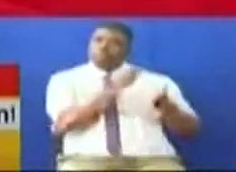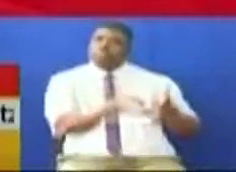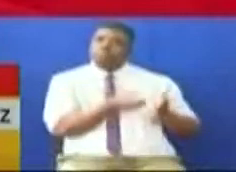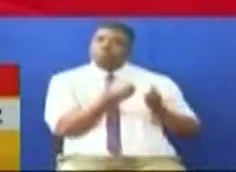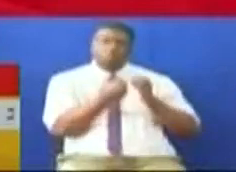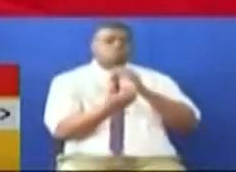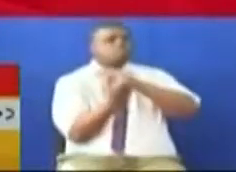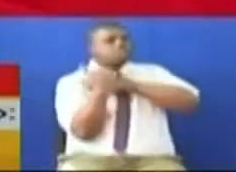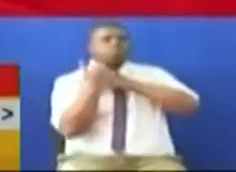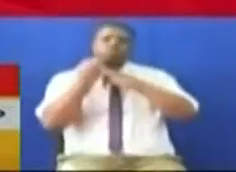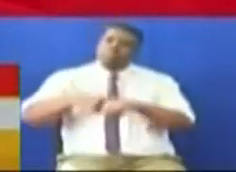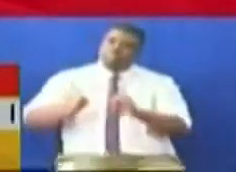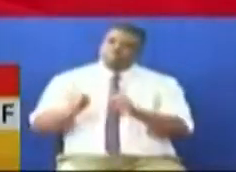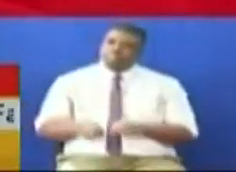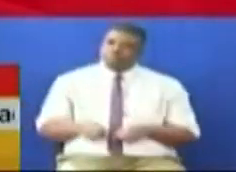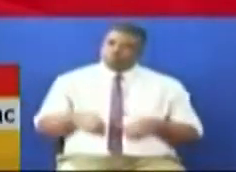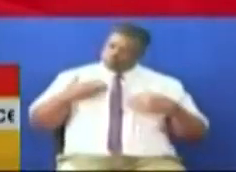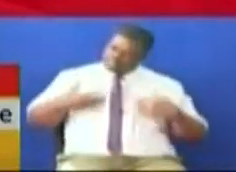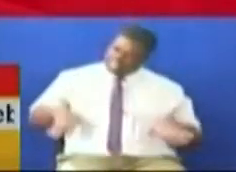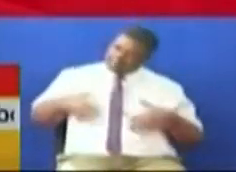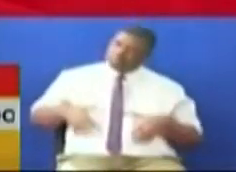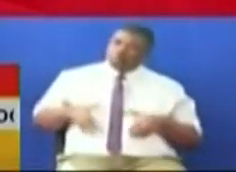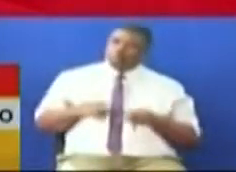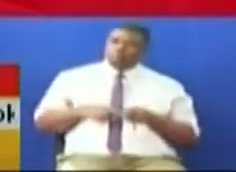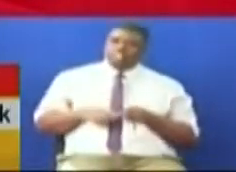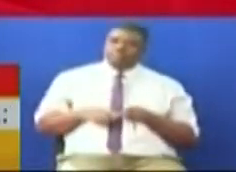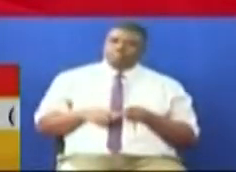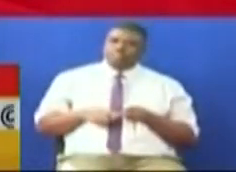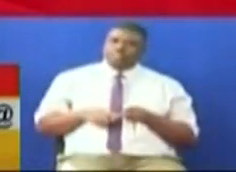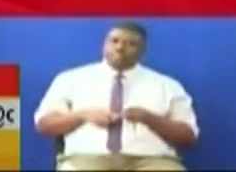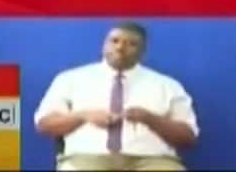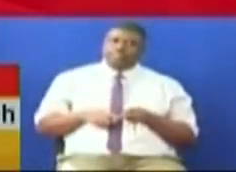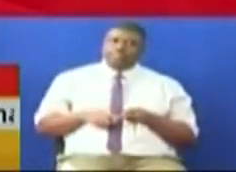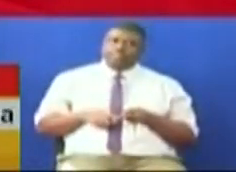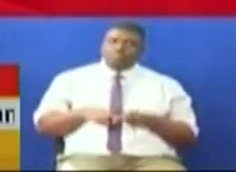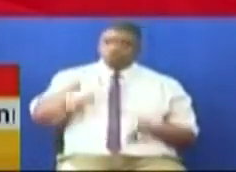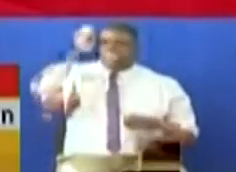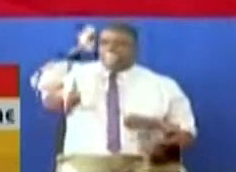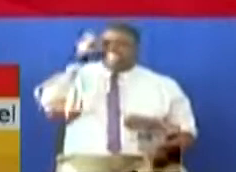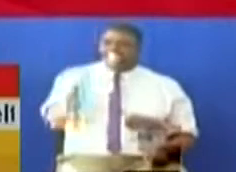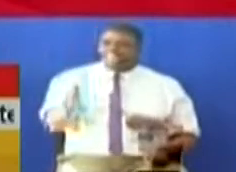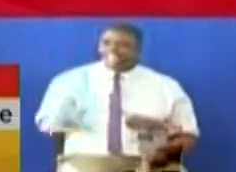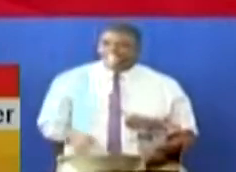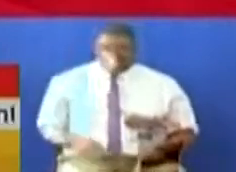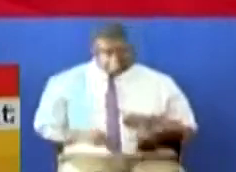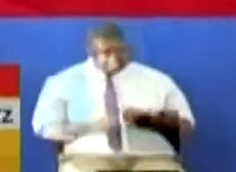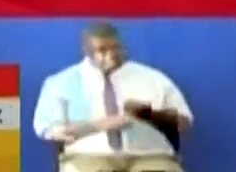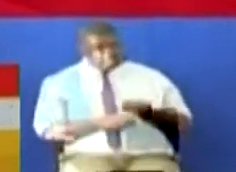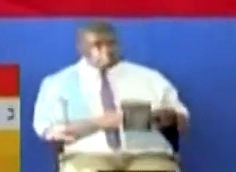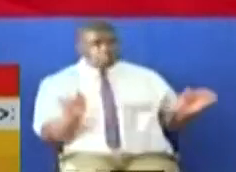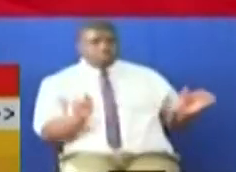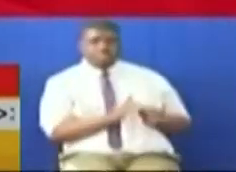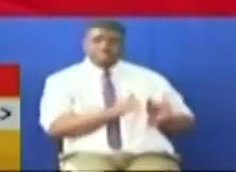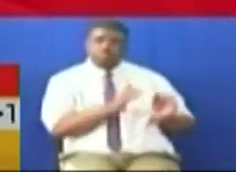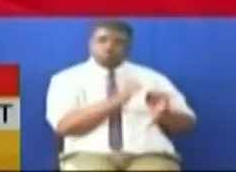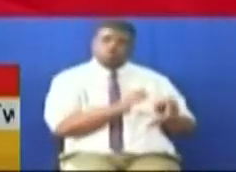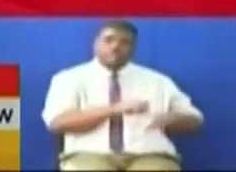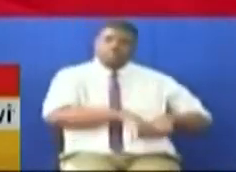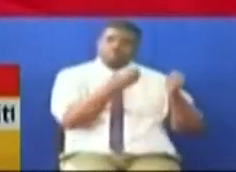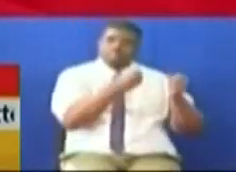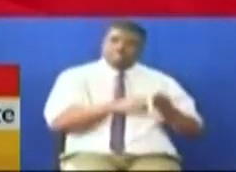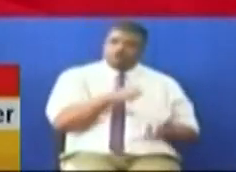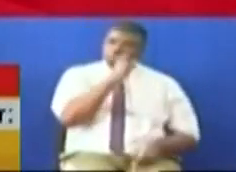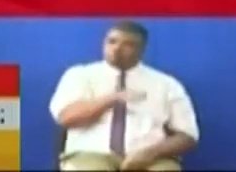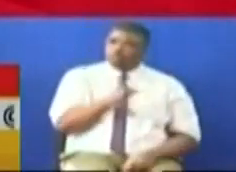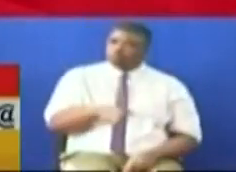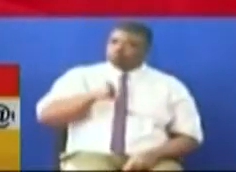ukiangalia ni uzembe wa makusudi, kwa sababu kama unashindwa kutunza malighafi, umezijaza stores zinaharibika, wakati kuna wananchi